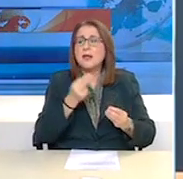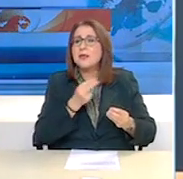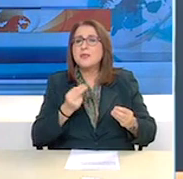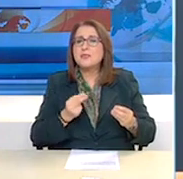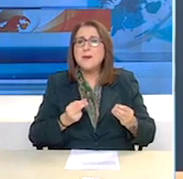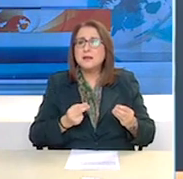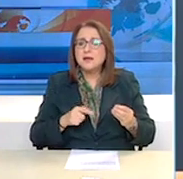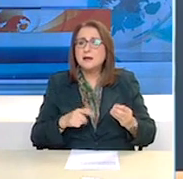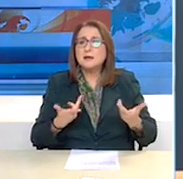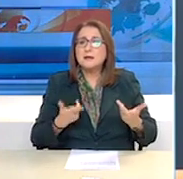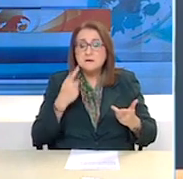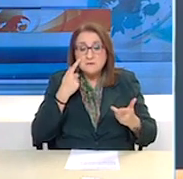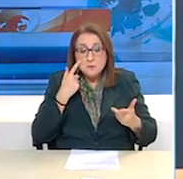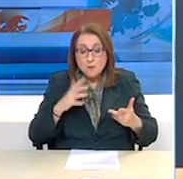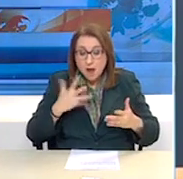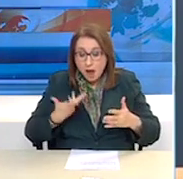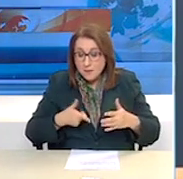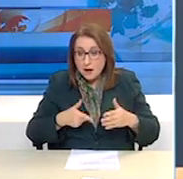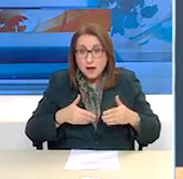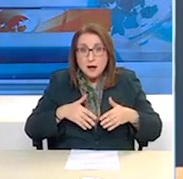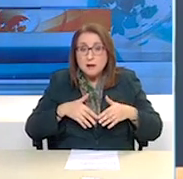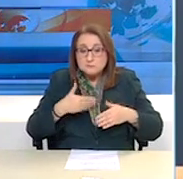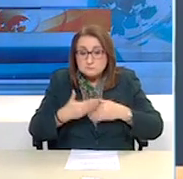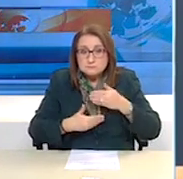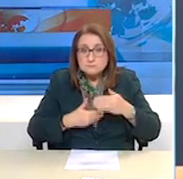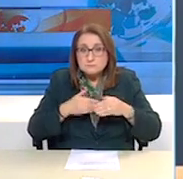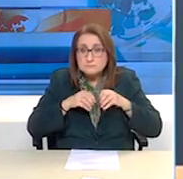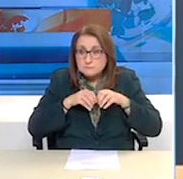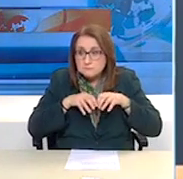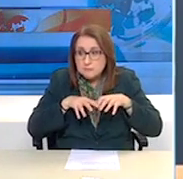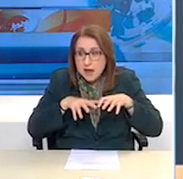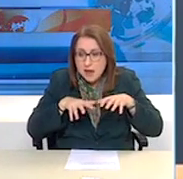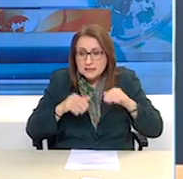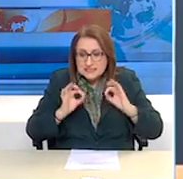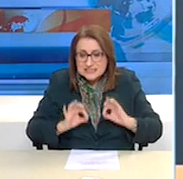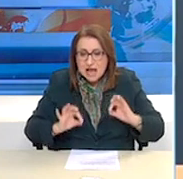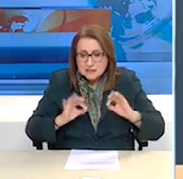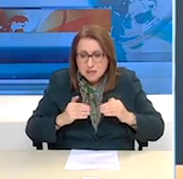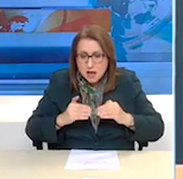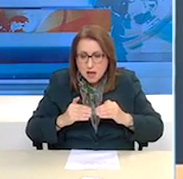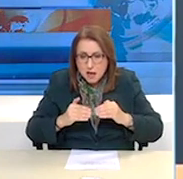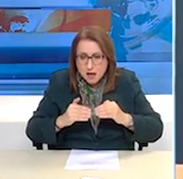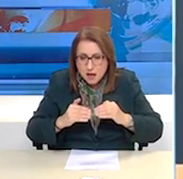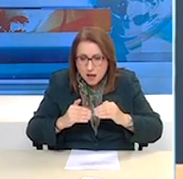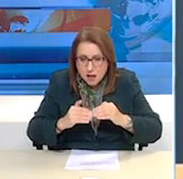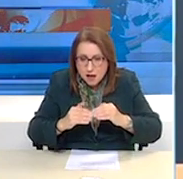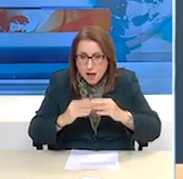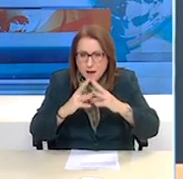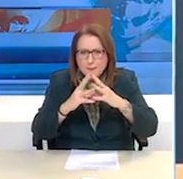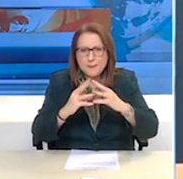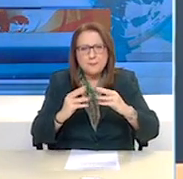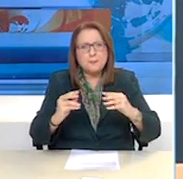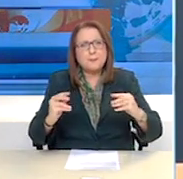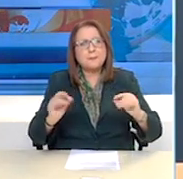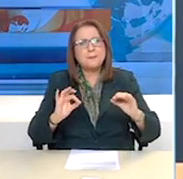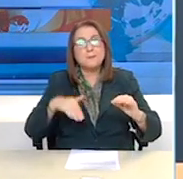οποία υποχωρεί ή η βραδία εξάπλωση συνεχίζεται και μετά σταματάει και επανέρχεται στο μέλλον ο ιός σε ένα δεύτερο κύμα ή τρίτο